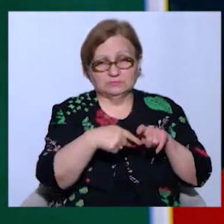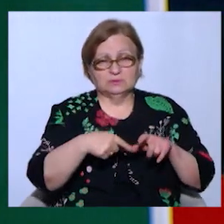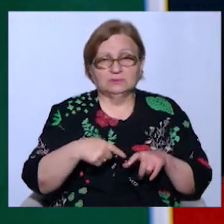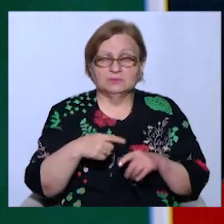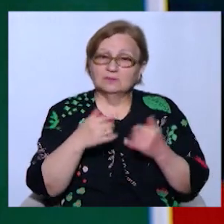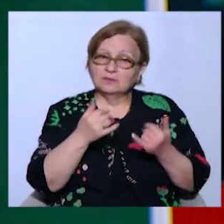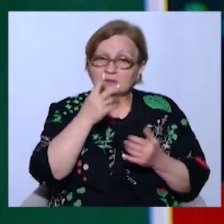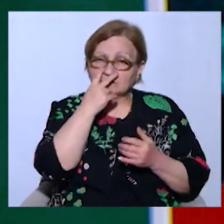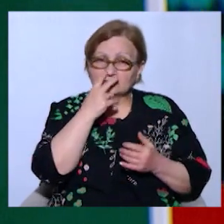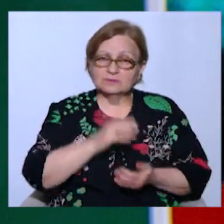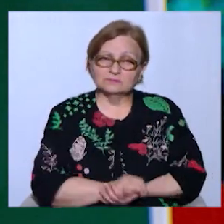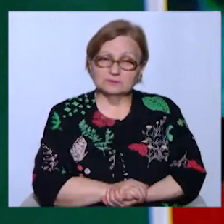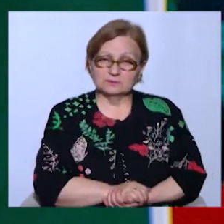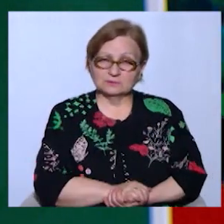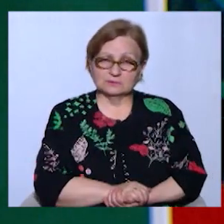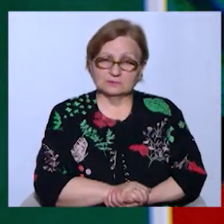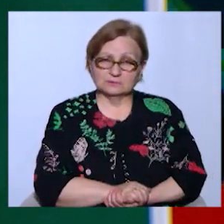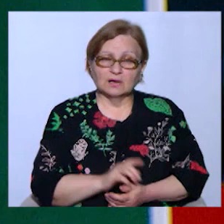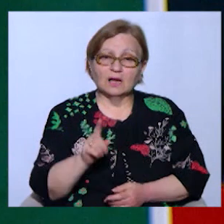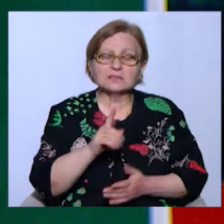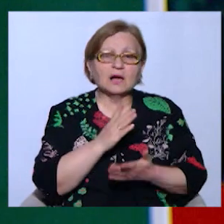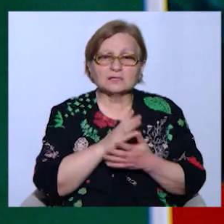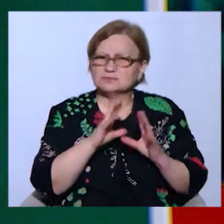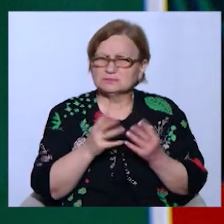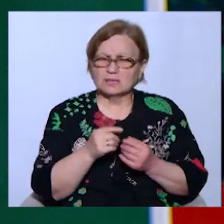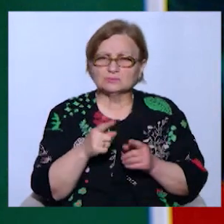ახლა ვნახოთ რა არის კუთხე.